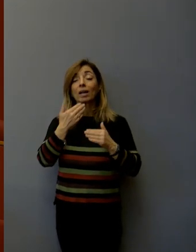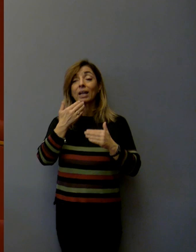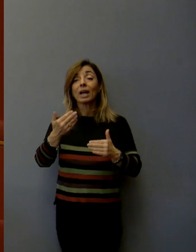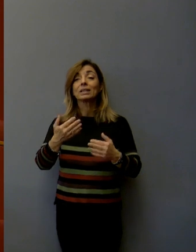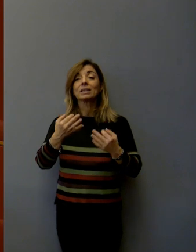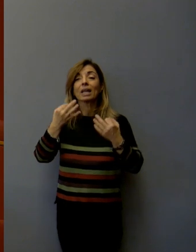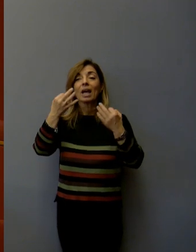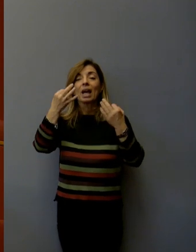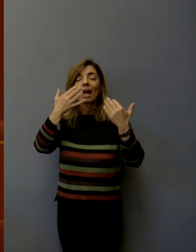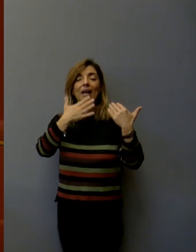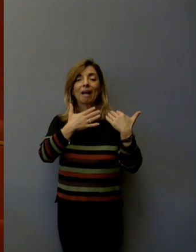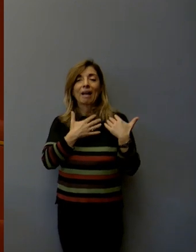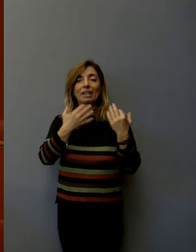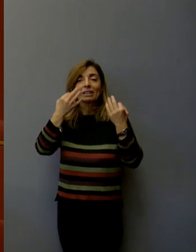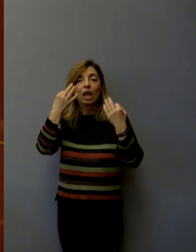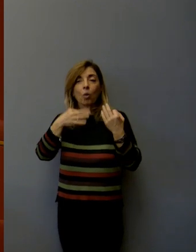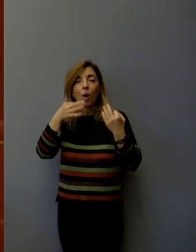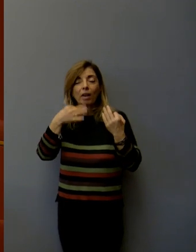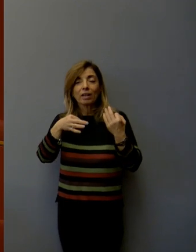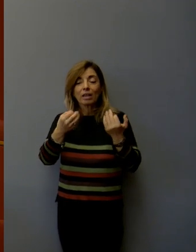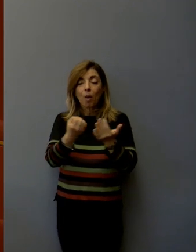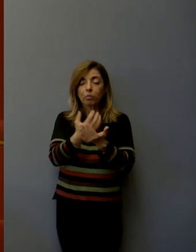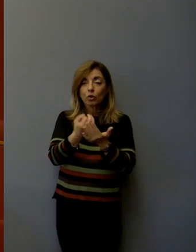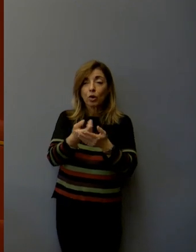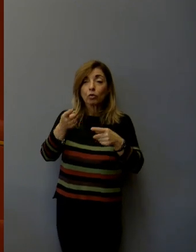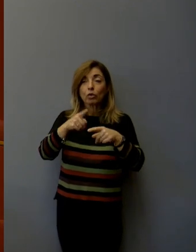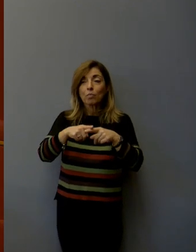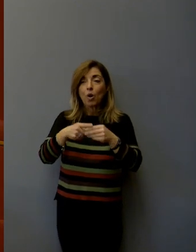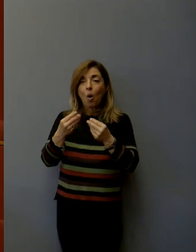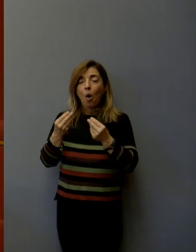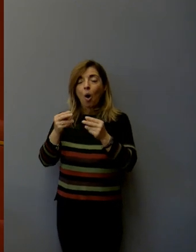e della leale concorrenza tra gli operatori